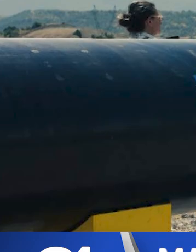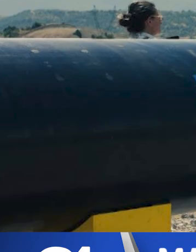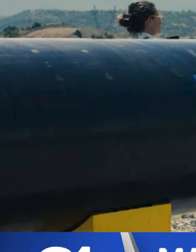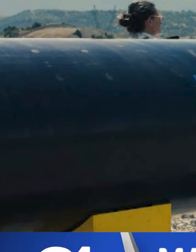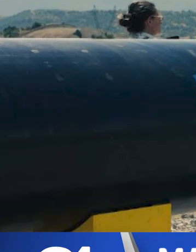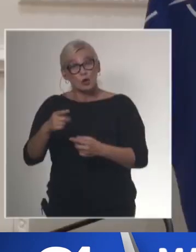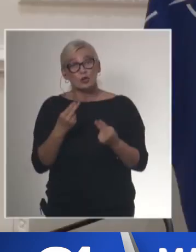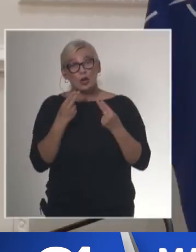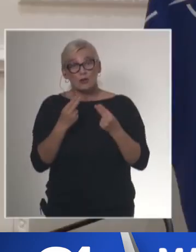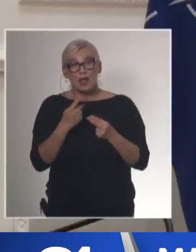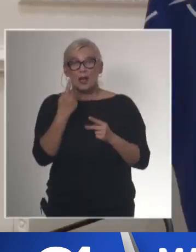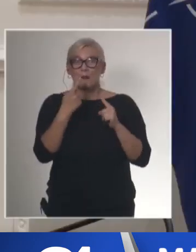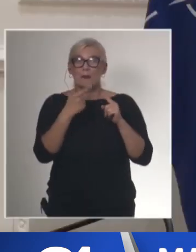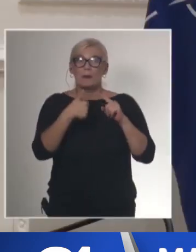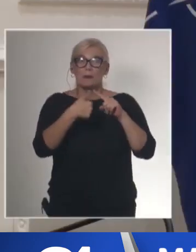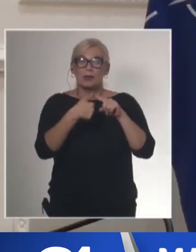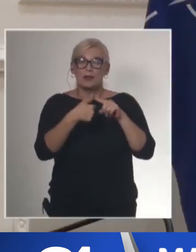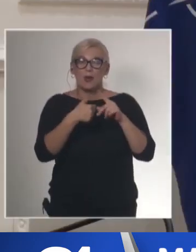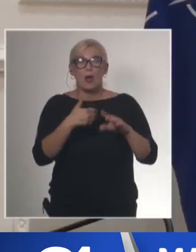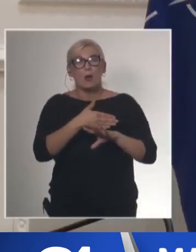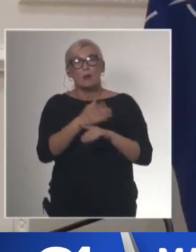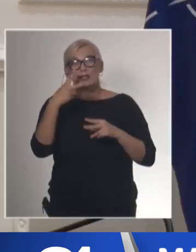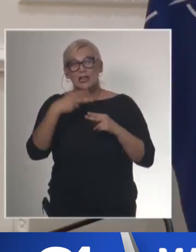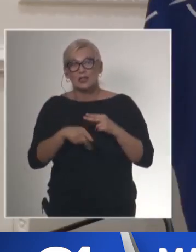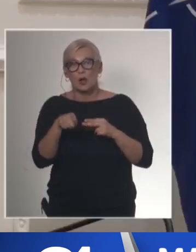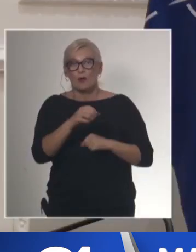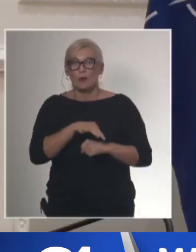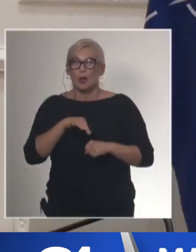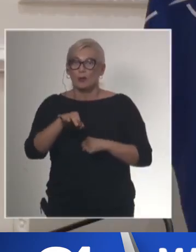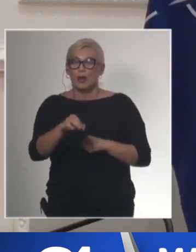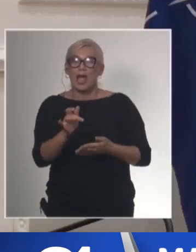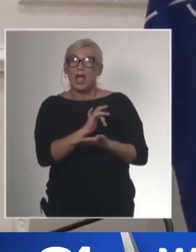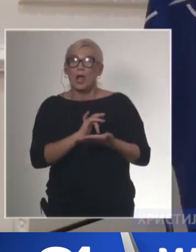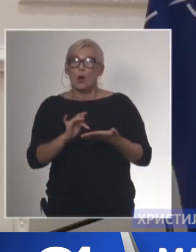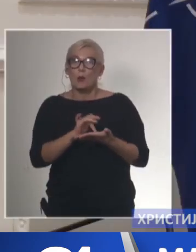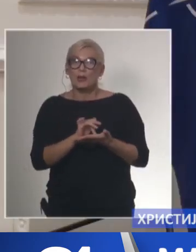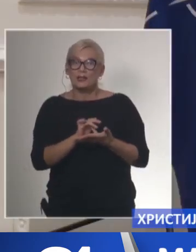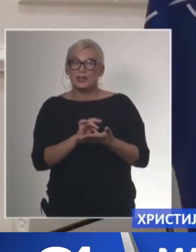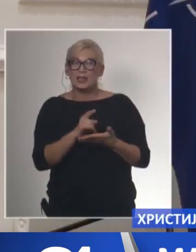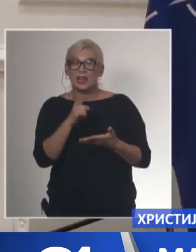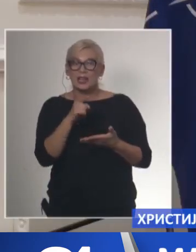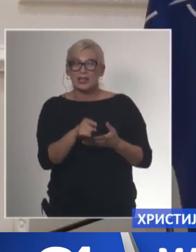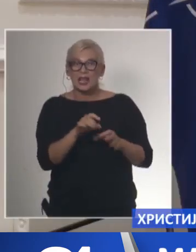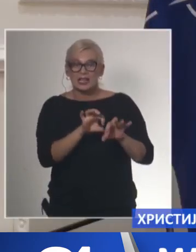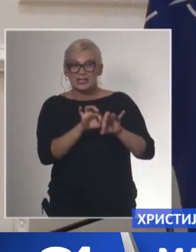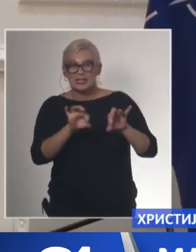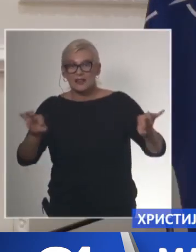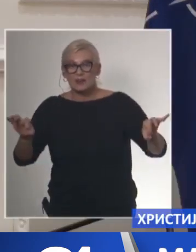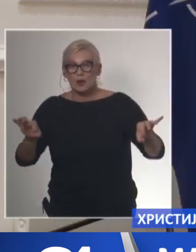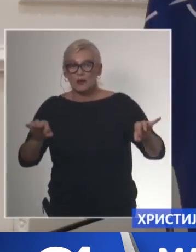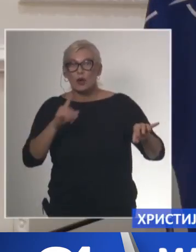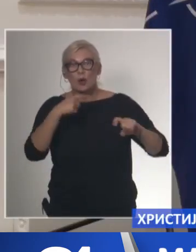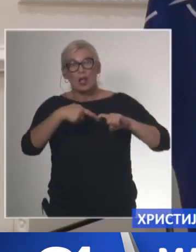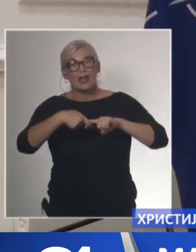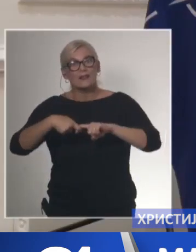вертикална гасна поврзаност. По завршувањето на овој проект и комплетирањето на интерконекторот, односно цевководот што ќе не